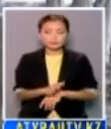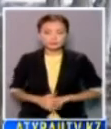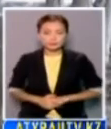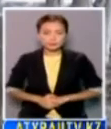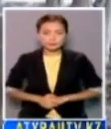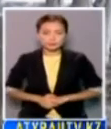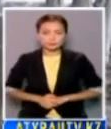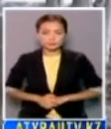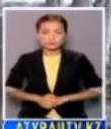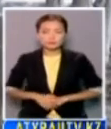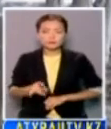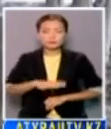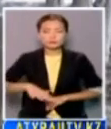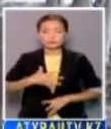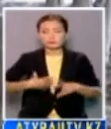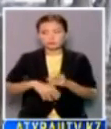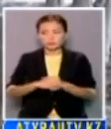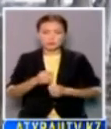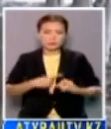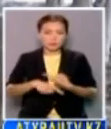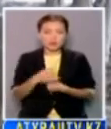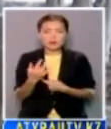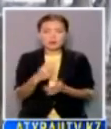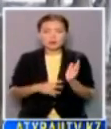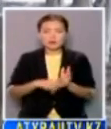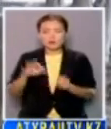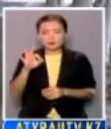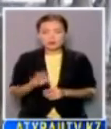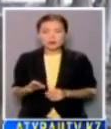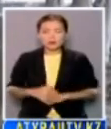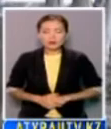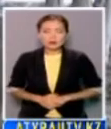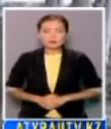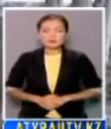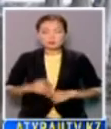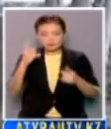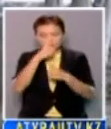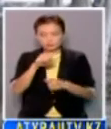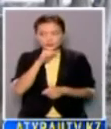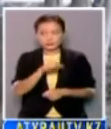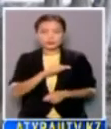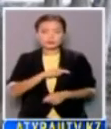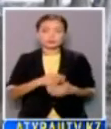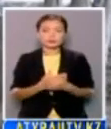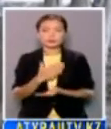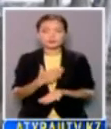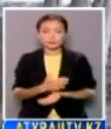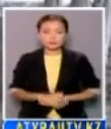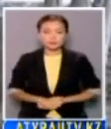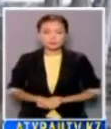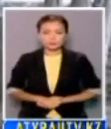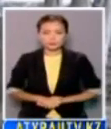сәйкес еліміздегі барлық бизнес түрлерінің 90% дерлік хабарландыру арқылы жұмысы қайта іске қосылады.